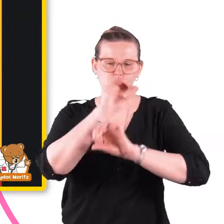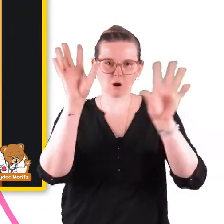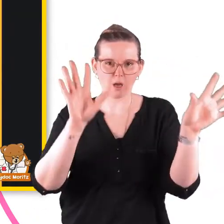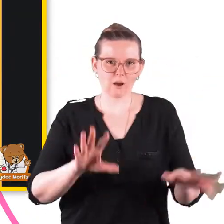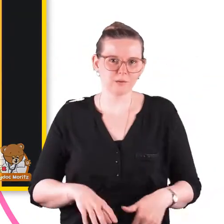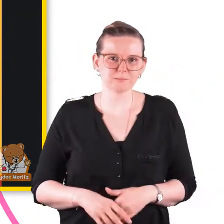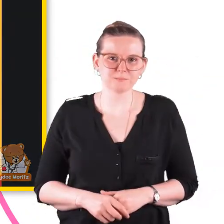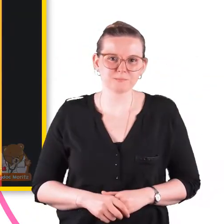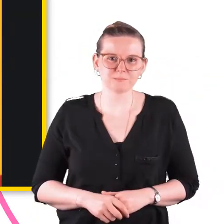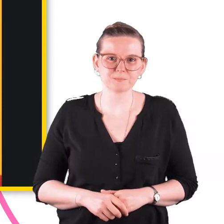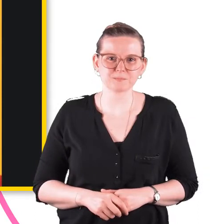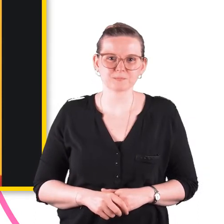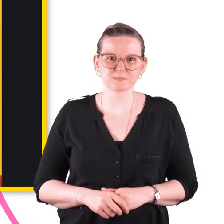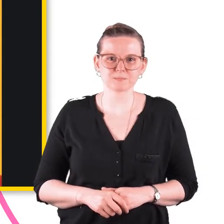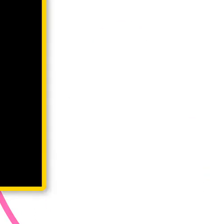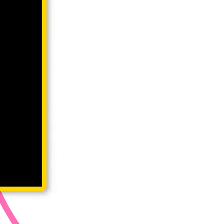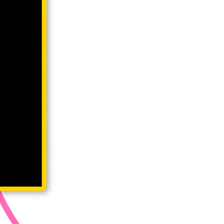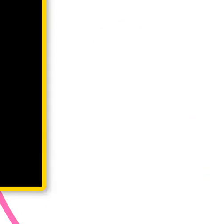Alles klar.